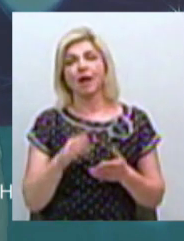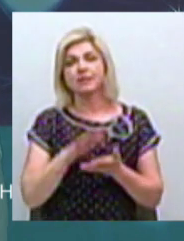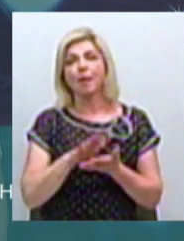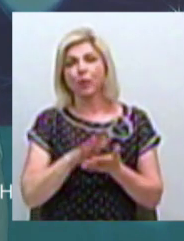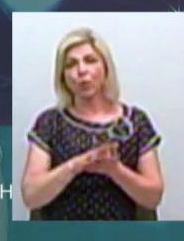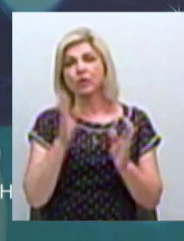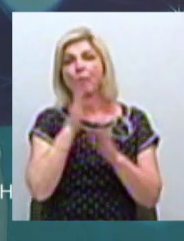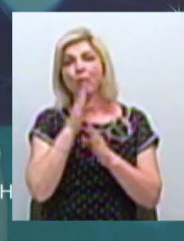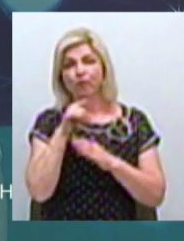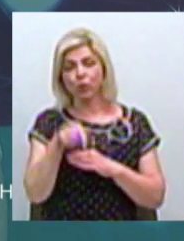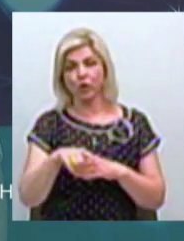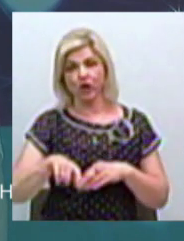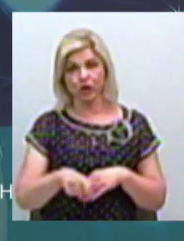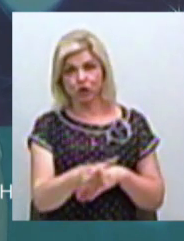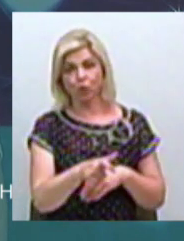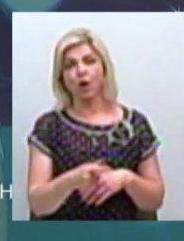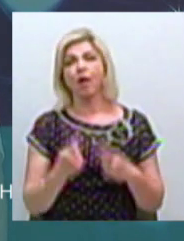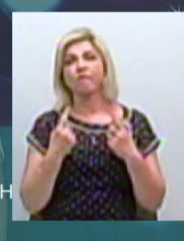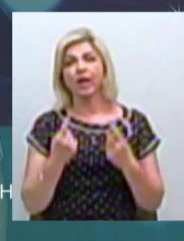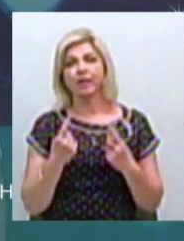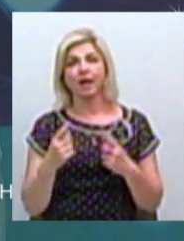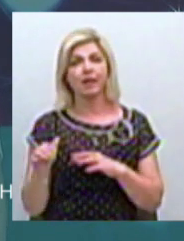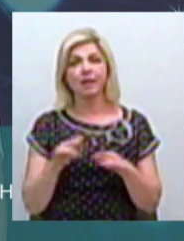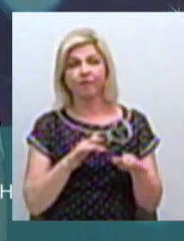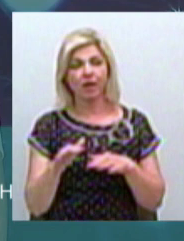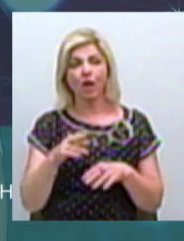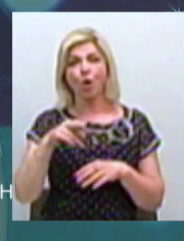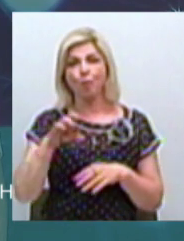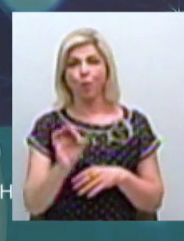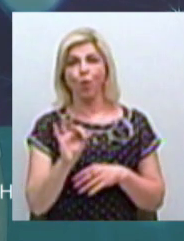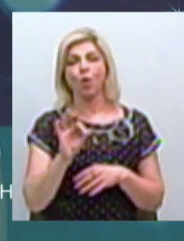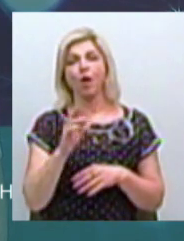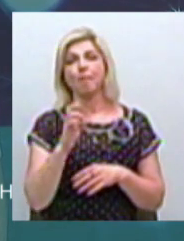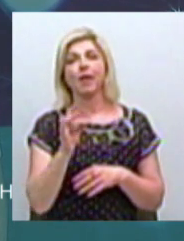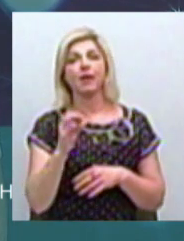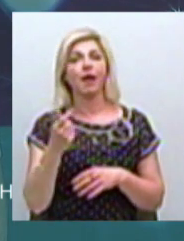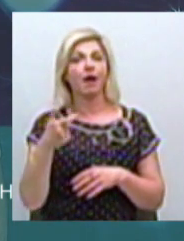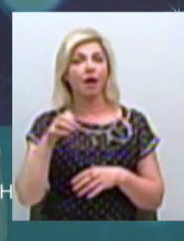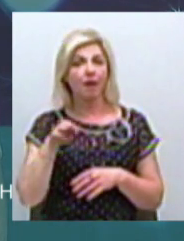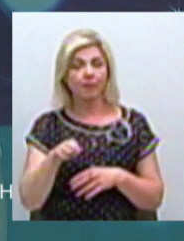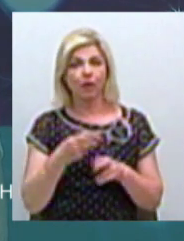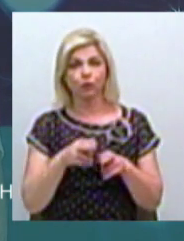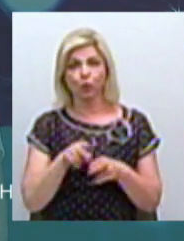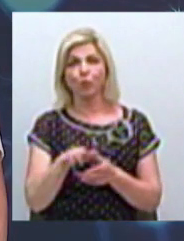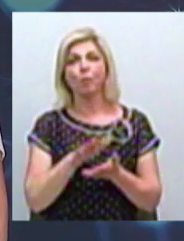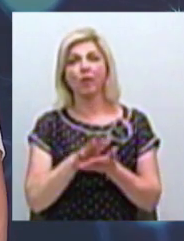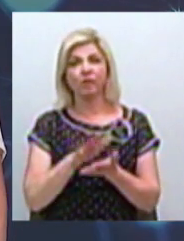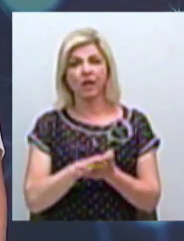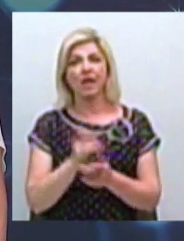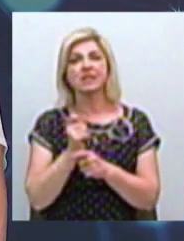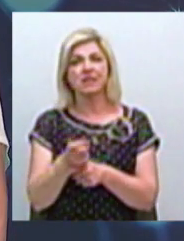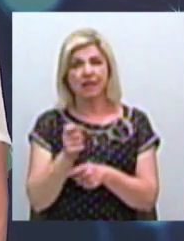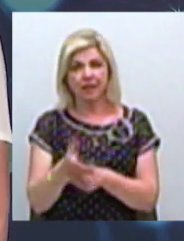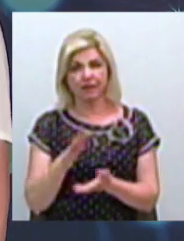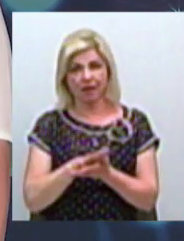забруднення річок, велика діяльність по берегам, тому забруднення з нашою великою температурою,